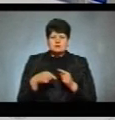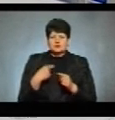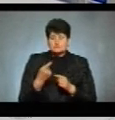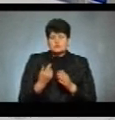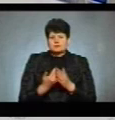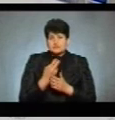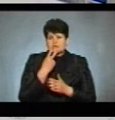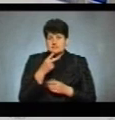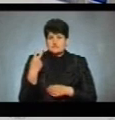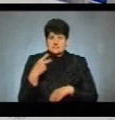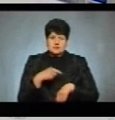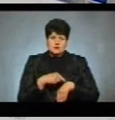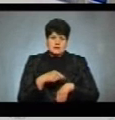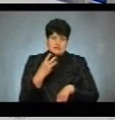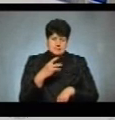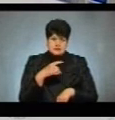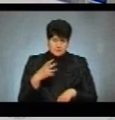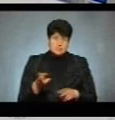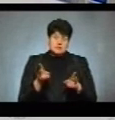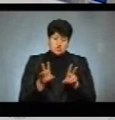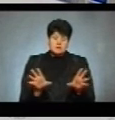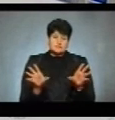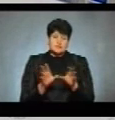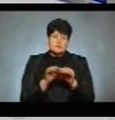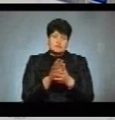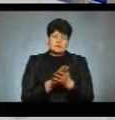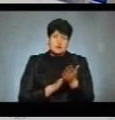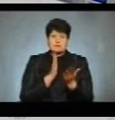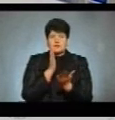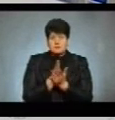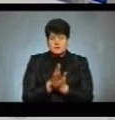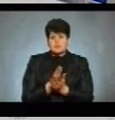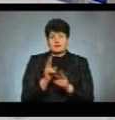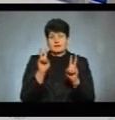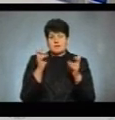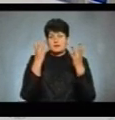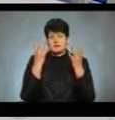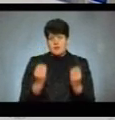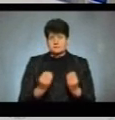Тернопіль. Дивіться о 20:30 і залишайтеся з нами далі в прямому ефірі «Тема дня».